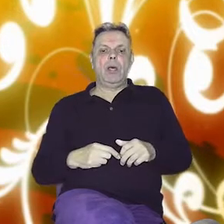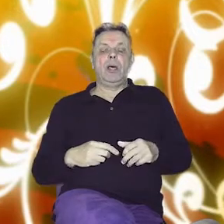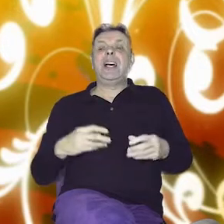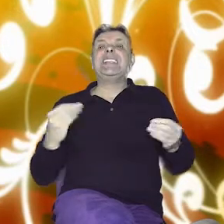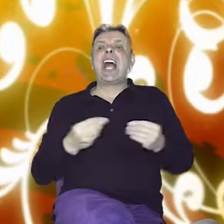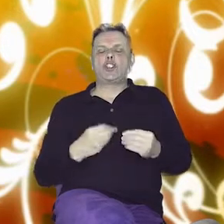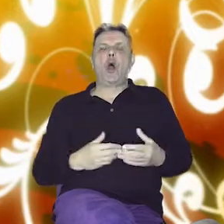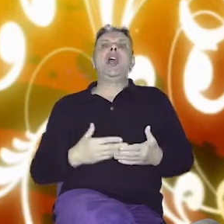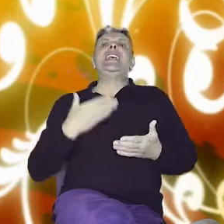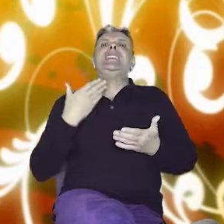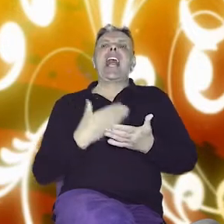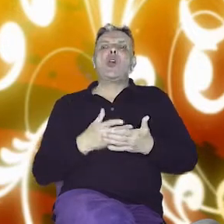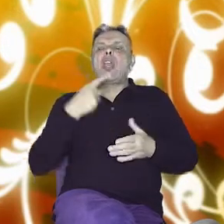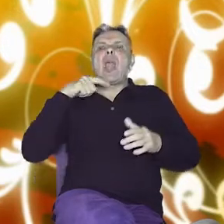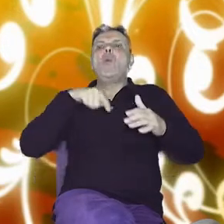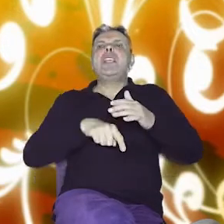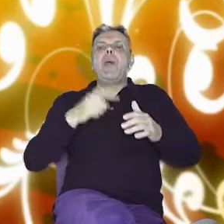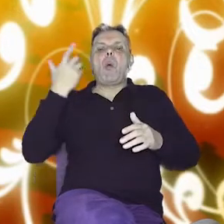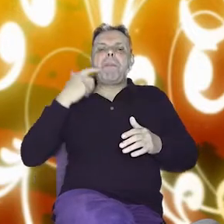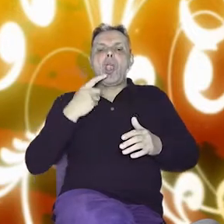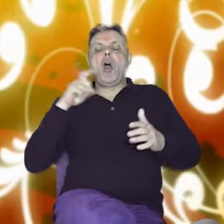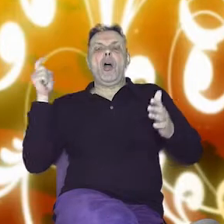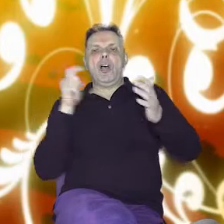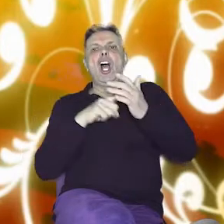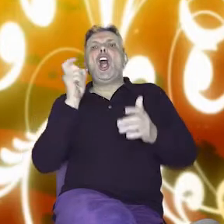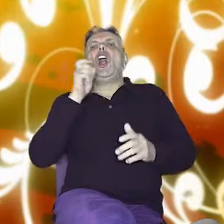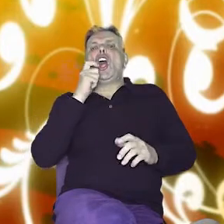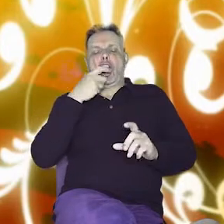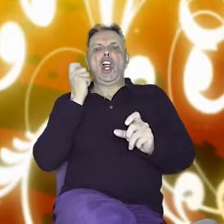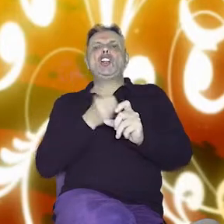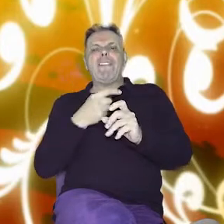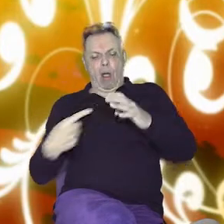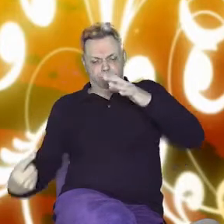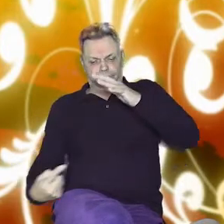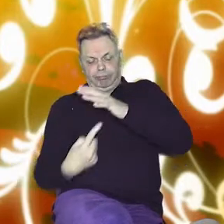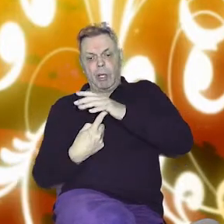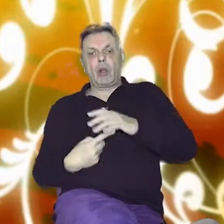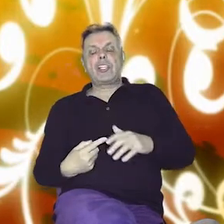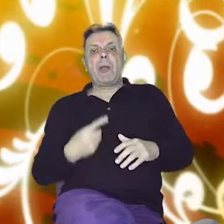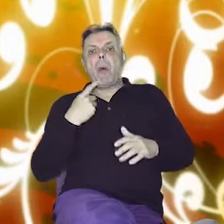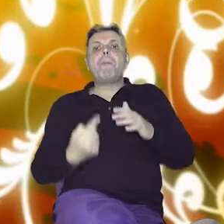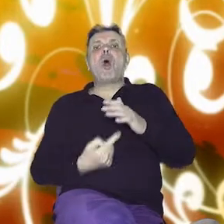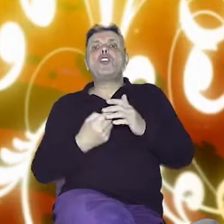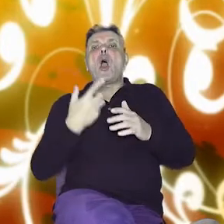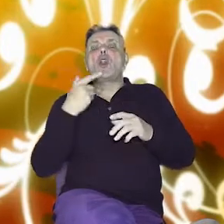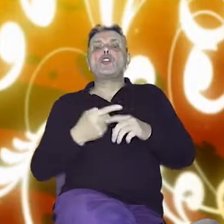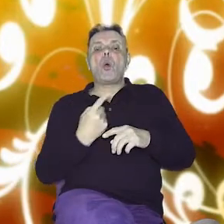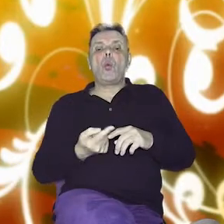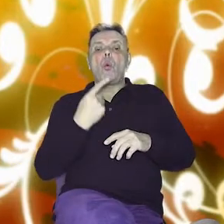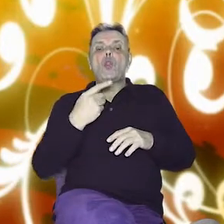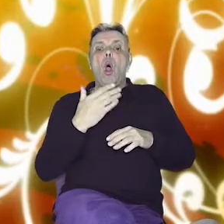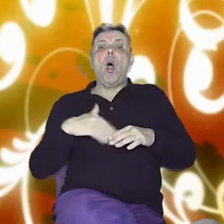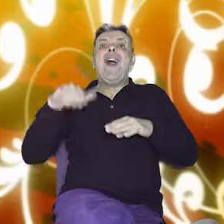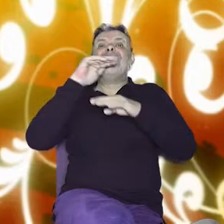Zašto? Zato jer je u cipelu bio zabijen čaval koji je prošao kroz cipelu i prošao kroz nogu do gornjeg vrha